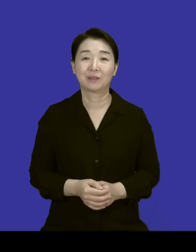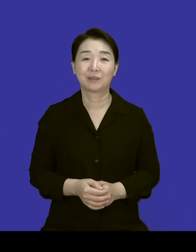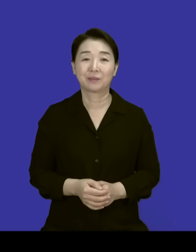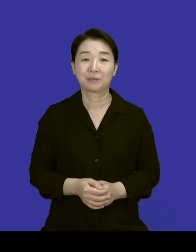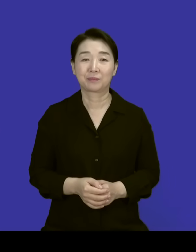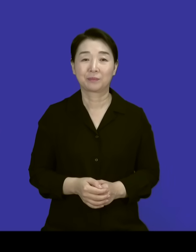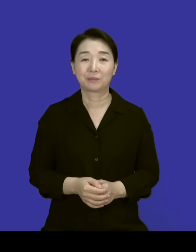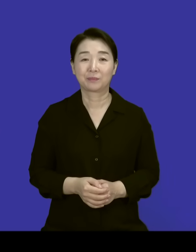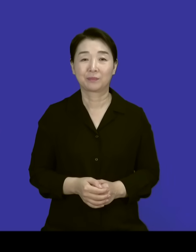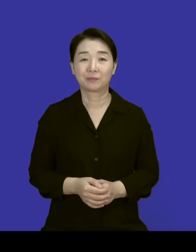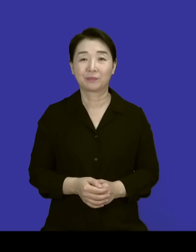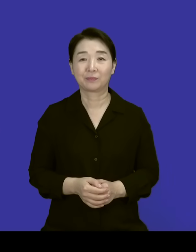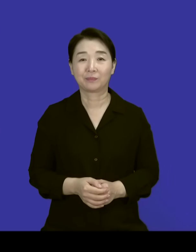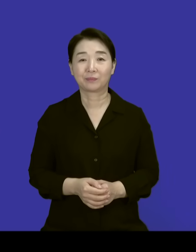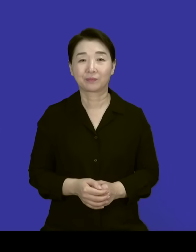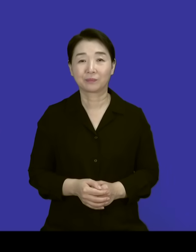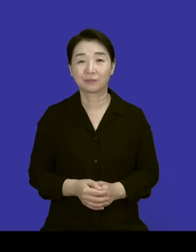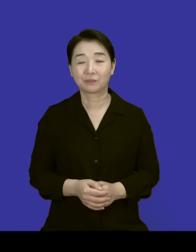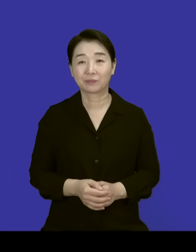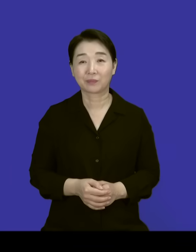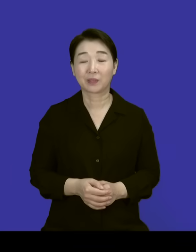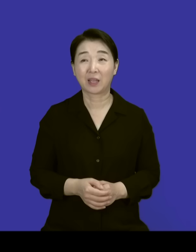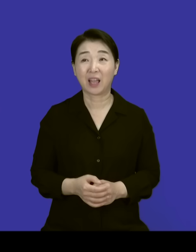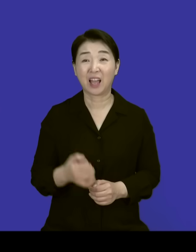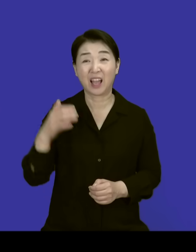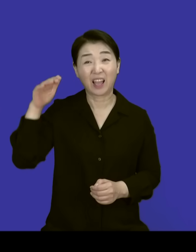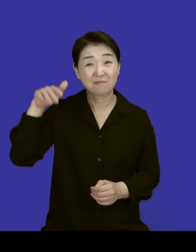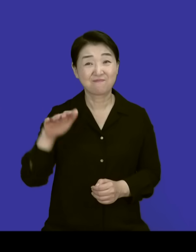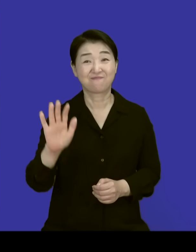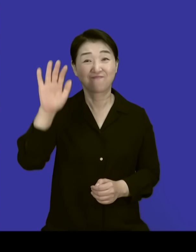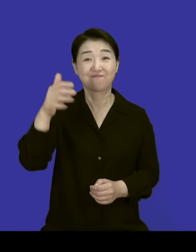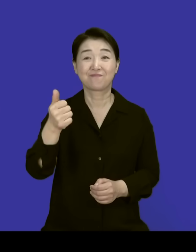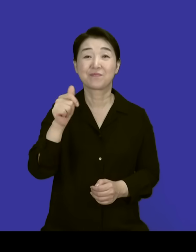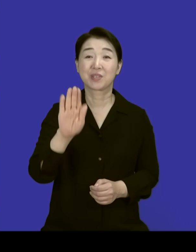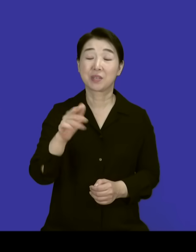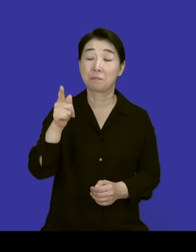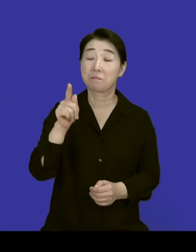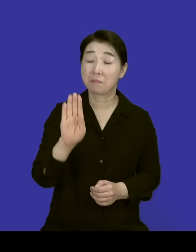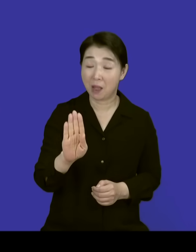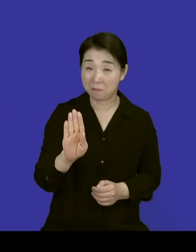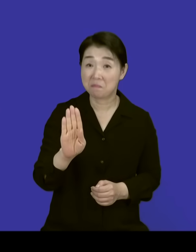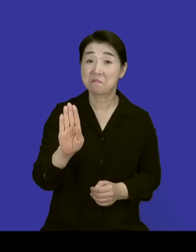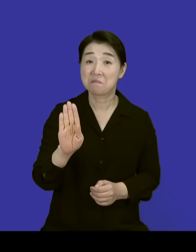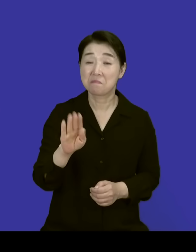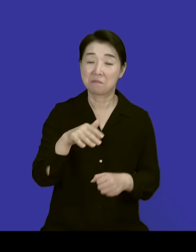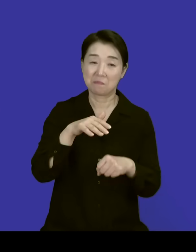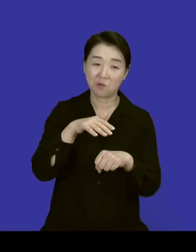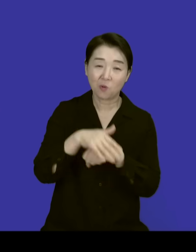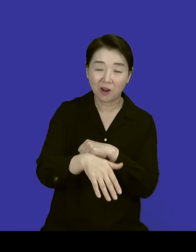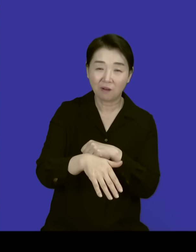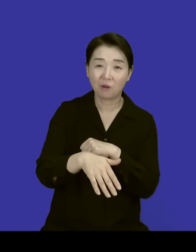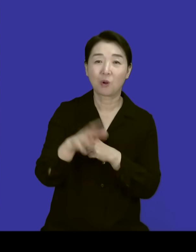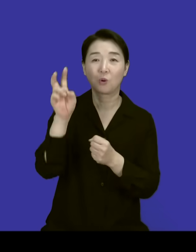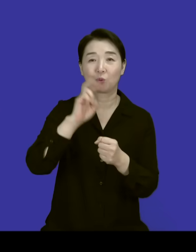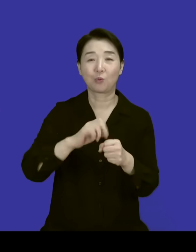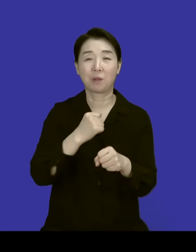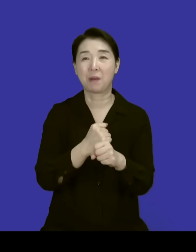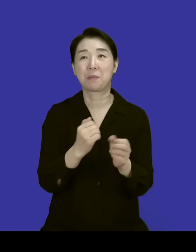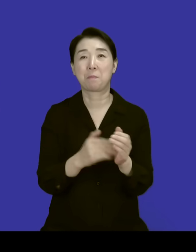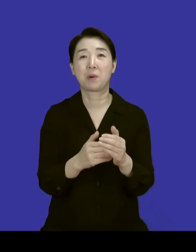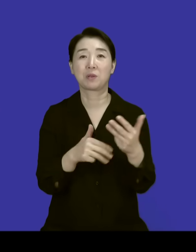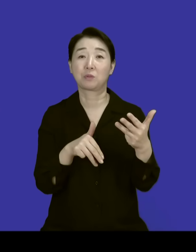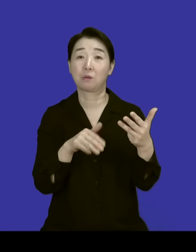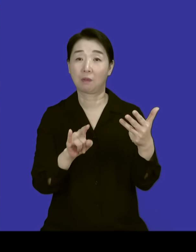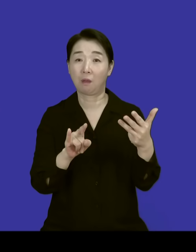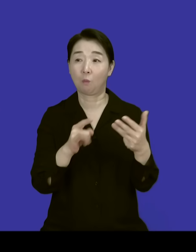싱어송라이터로. 곡도 만들고 그러니까 그래서 힙합을 그걸, 넣으셨군요. 예, 8곡 정도를 만들어서 보냈는데 거기서 이제 이거